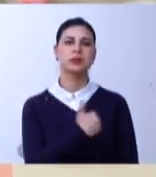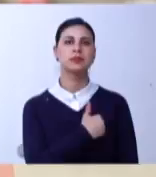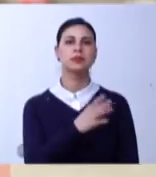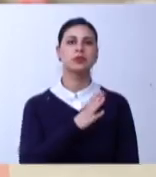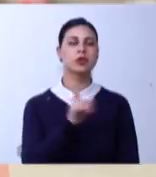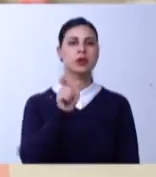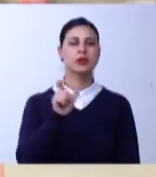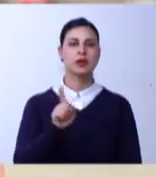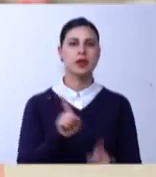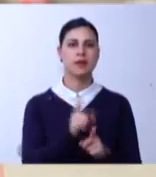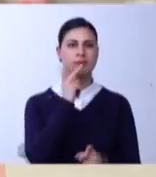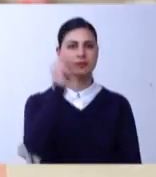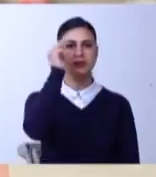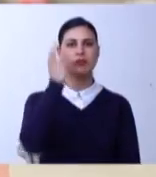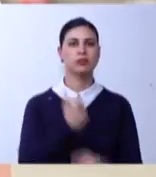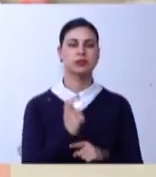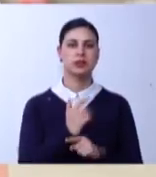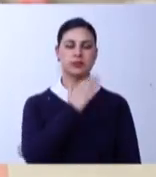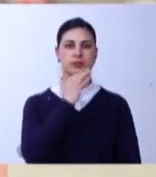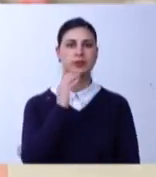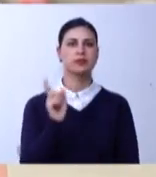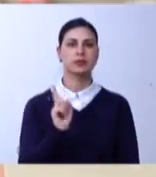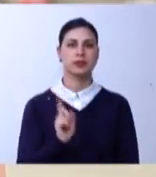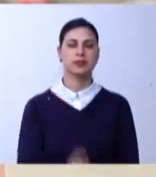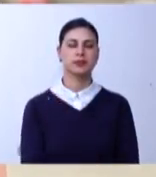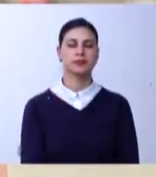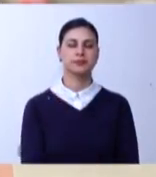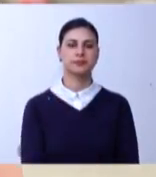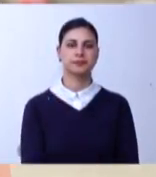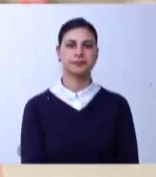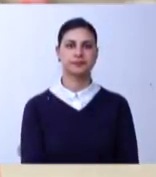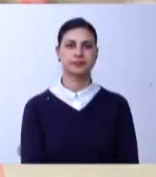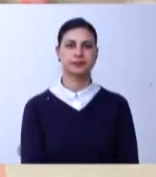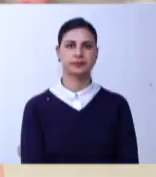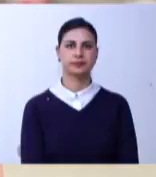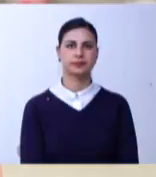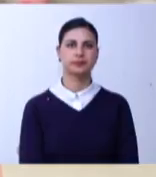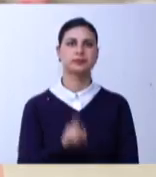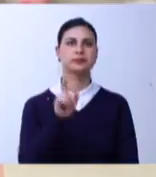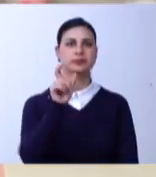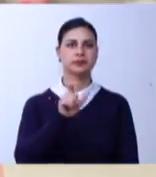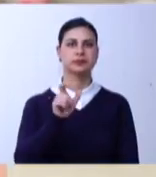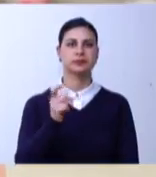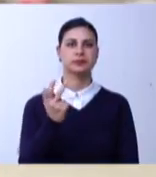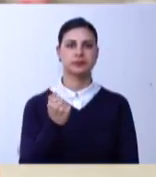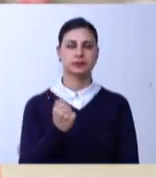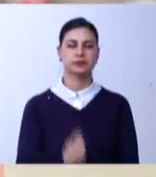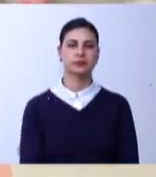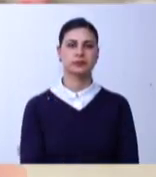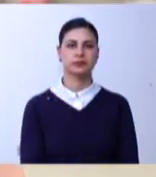მზრუნველობა არის საჭირო. ყველას თავისი წილი ყურადღება ჭირდება, მითუმეტეს სამივე არის სხვადასხვა